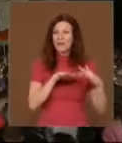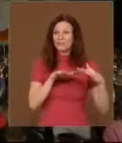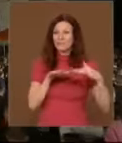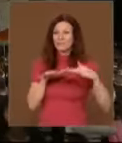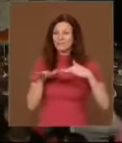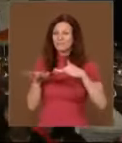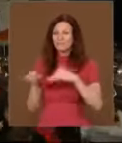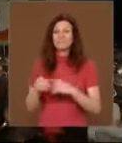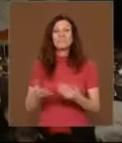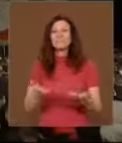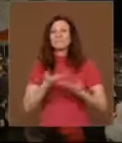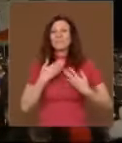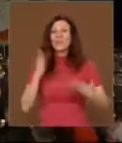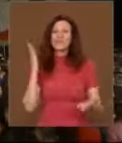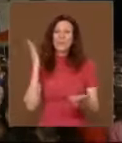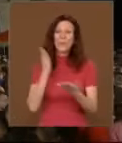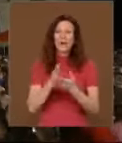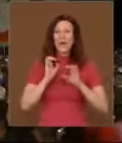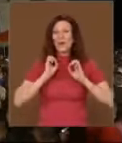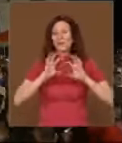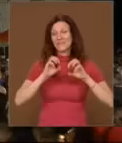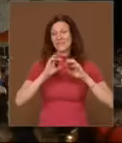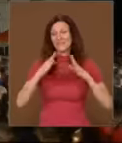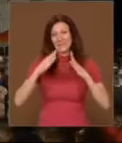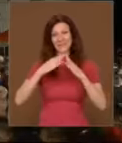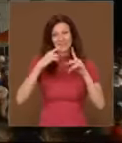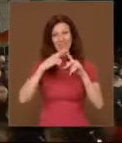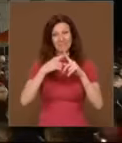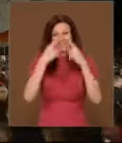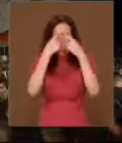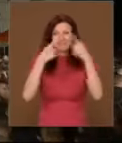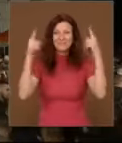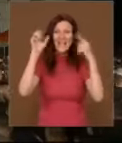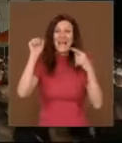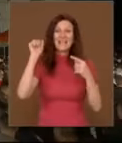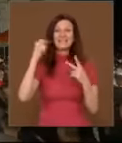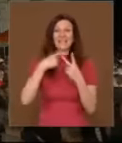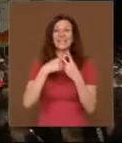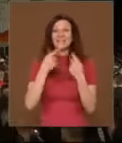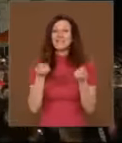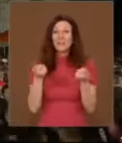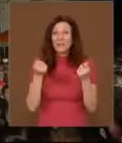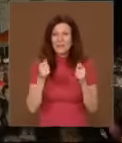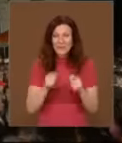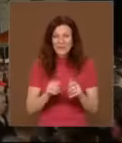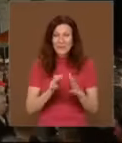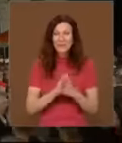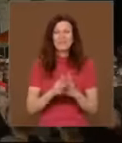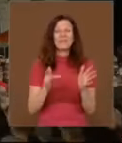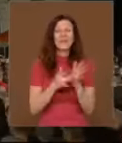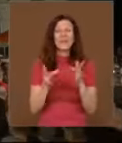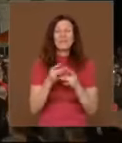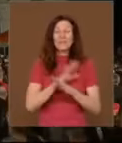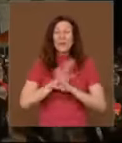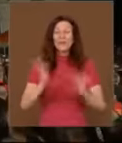веков. Нашето пряко излъчване от Патриаршеската катедрала св. Александър Невски завършва. Христос